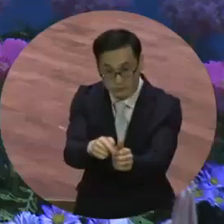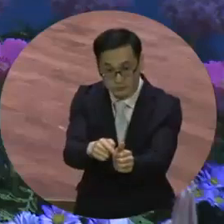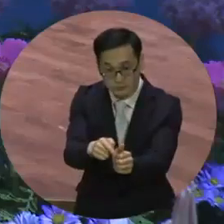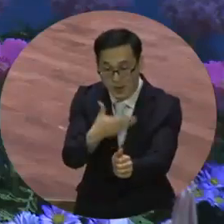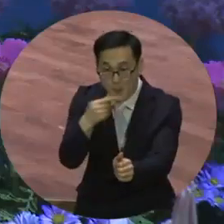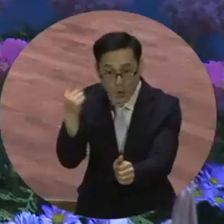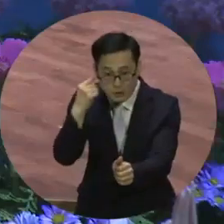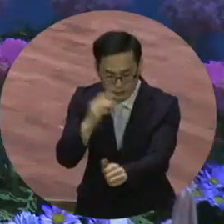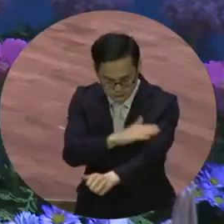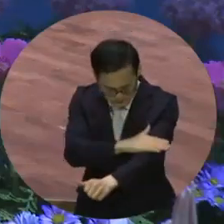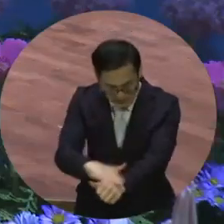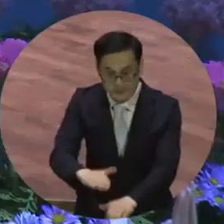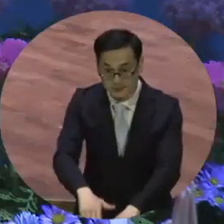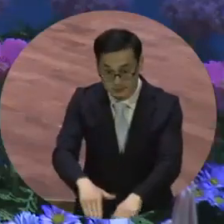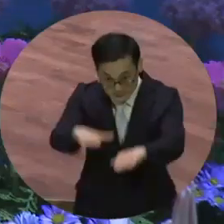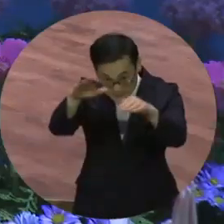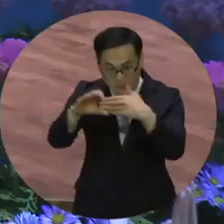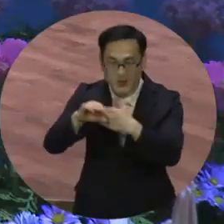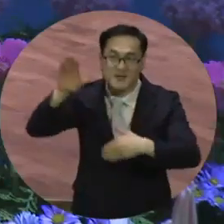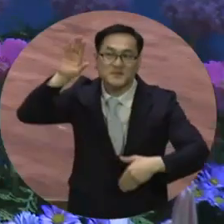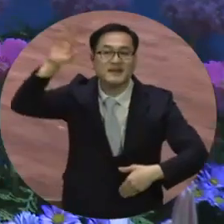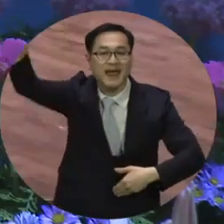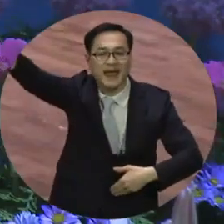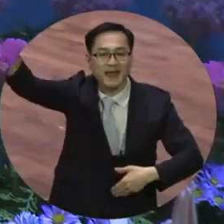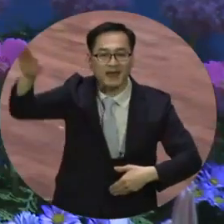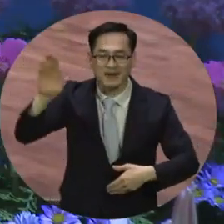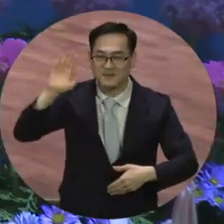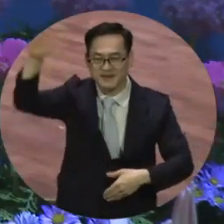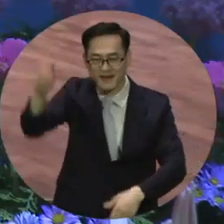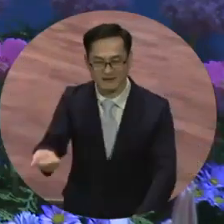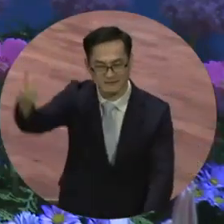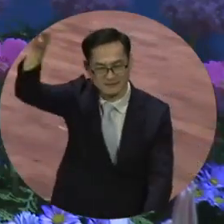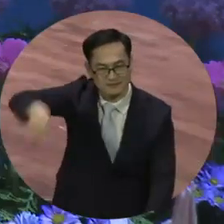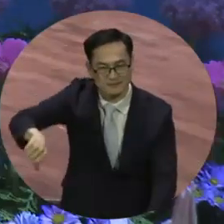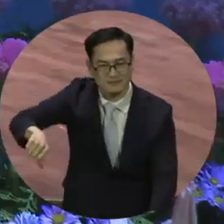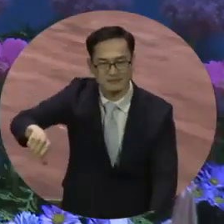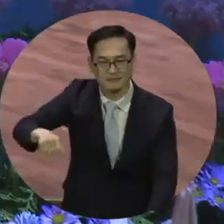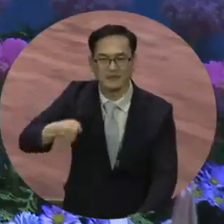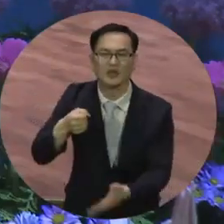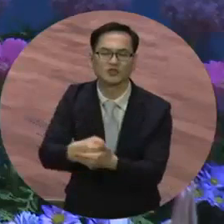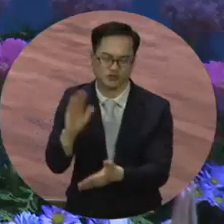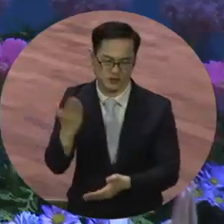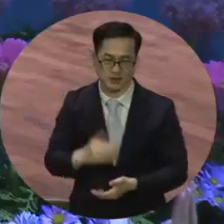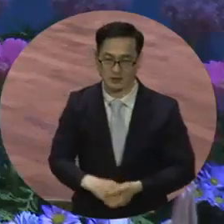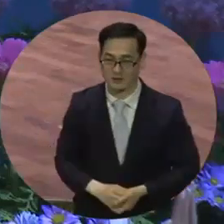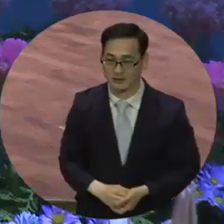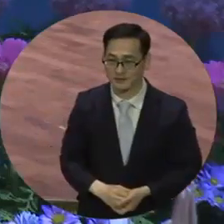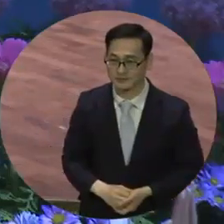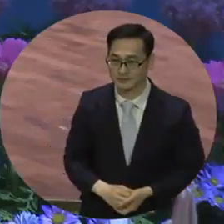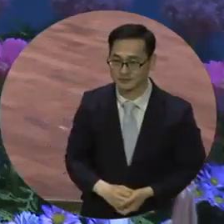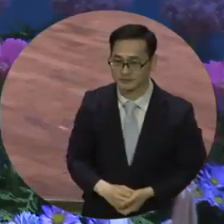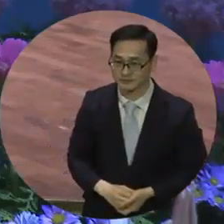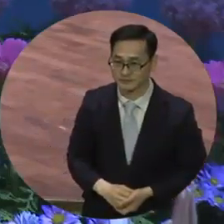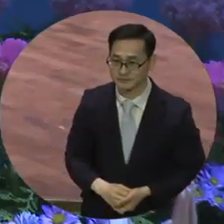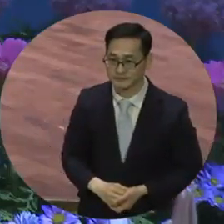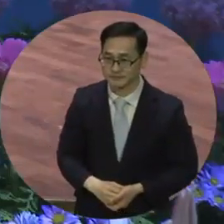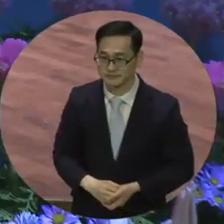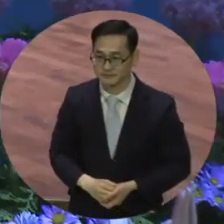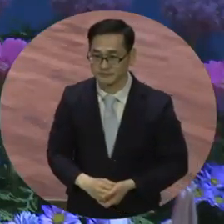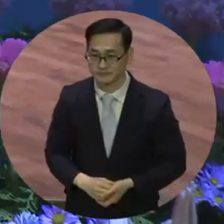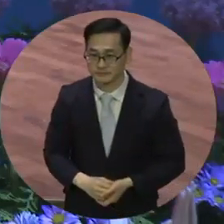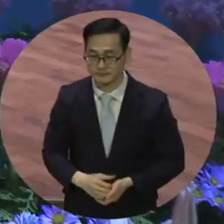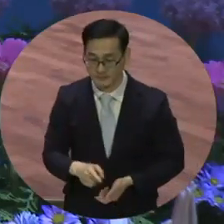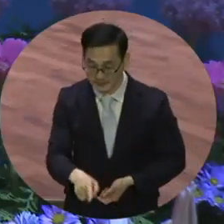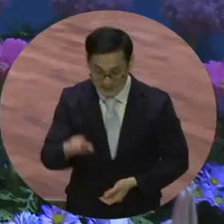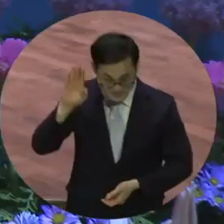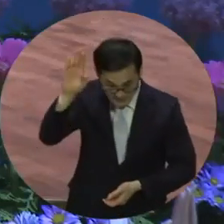좌우됩니다. 이들은 우리의 상급이에요, 상급. 우리가 하나님 앞에 섰을 때 이들을 어떻게 했냐에 따라서 상급을 받느냐 못 받느냐.